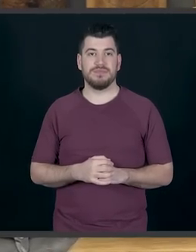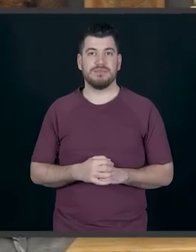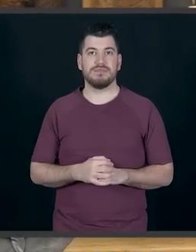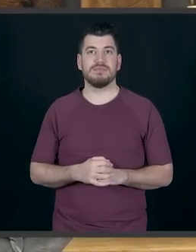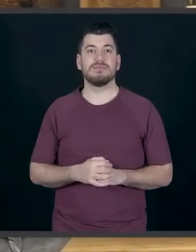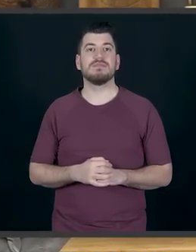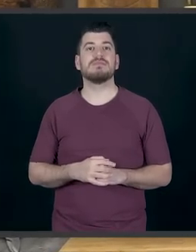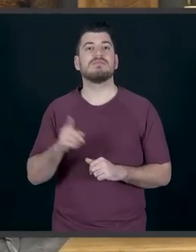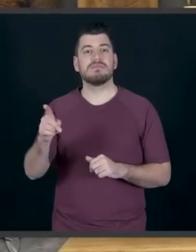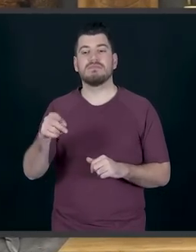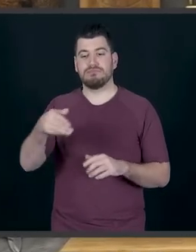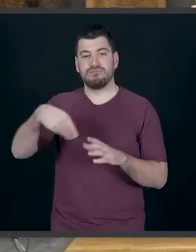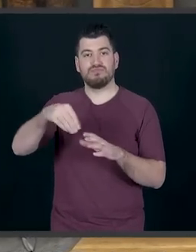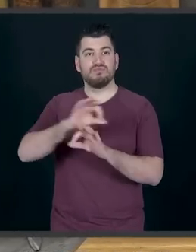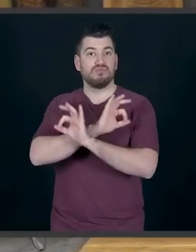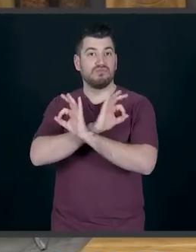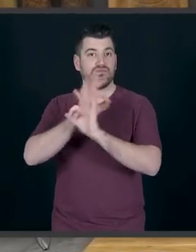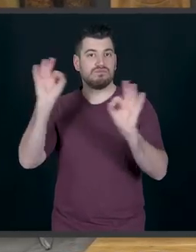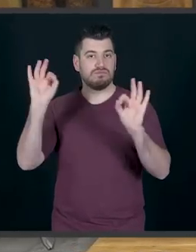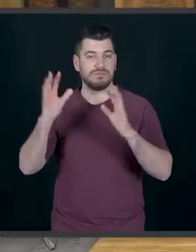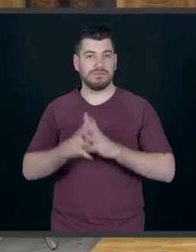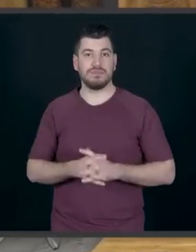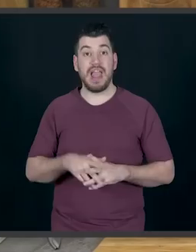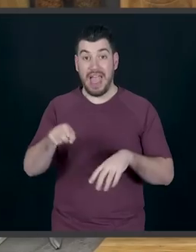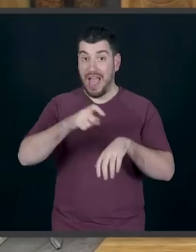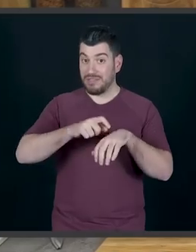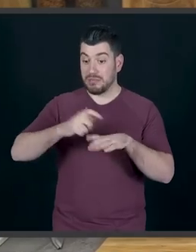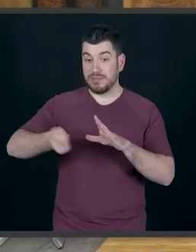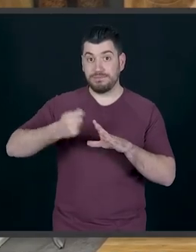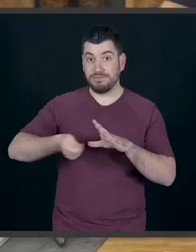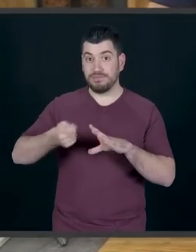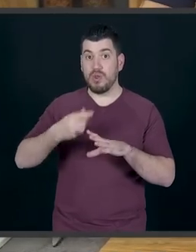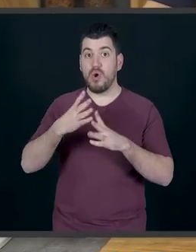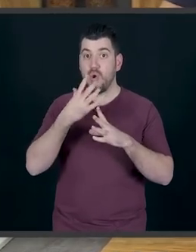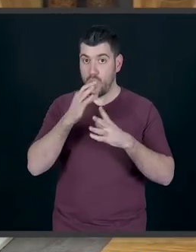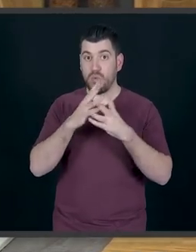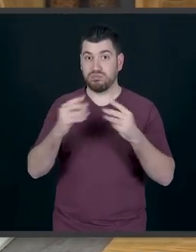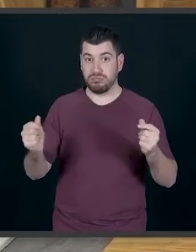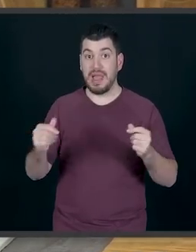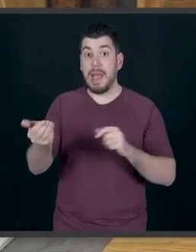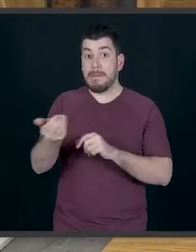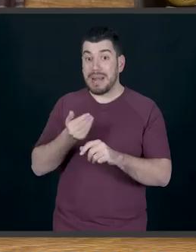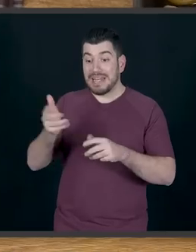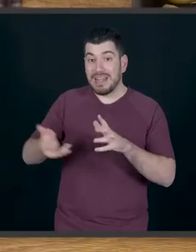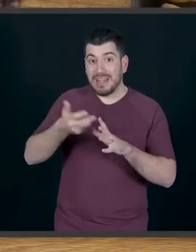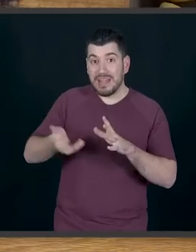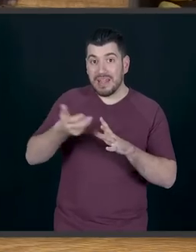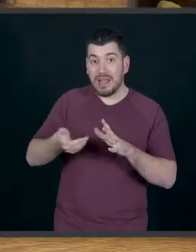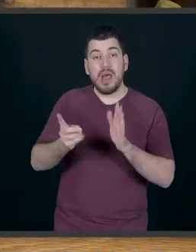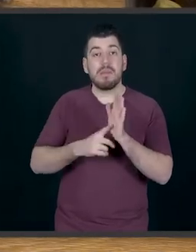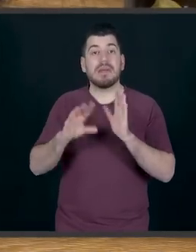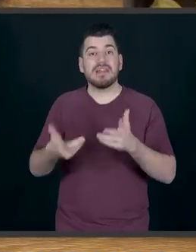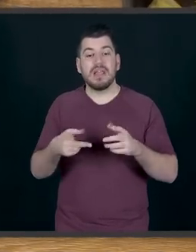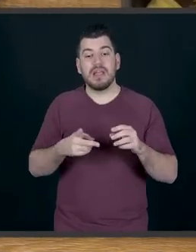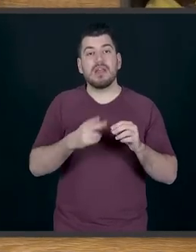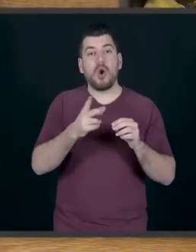Το γλάσο μας είναι έτοιμο. Θα ανακατέψω λίγο να λιώσει, αλλά πριν το ανακατέψω, ήρθε η ώρα να βγάλω το